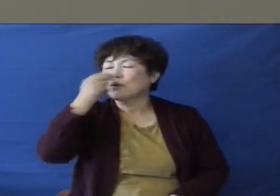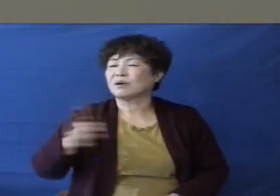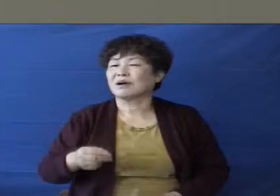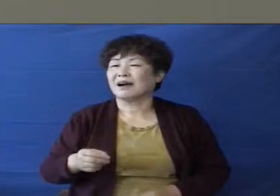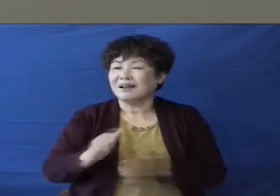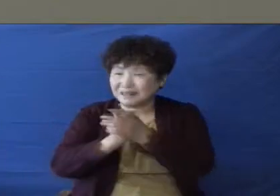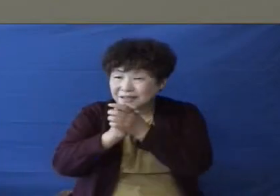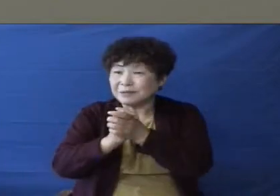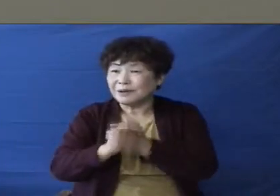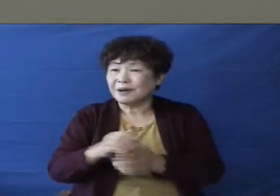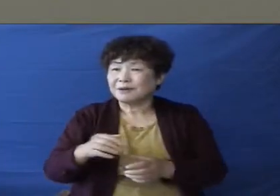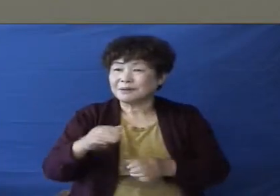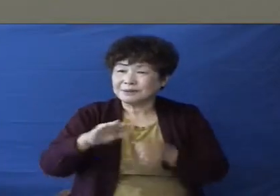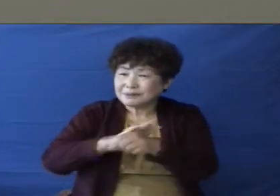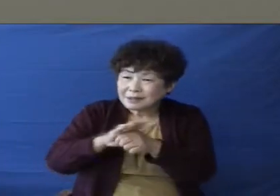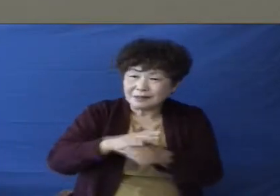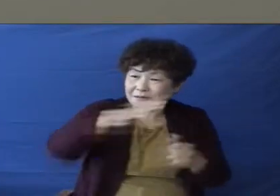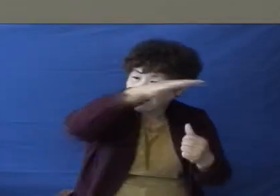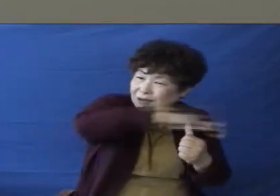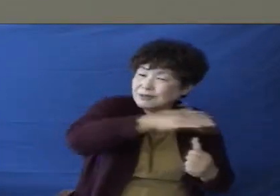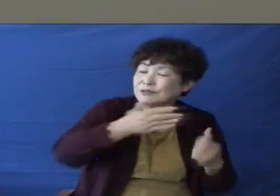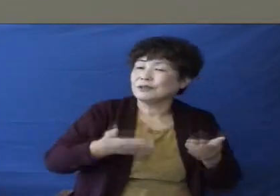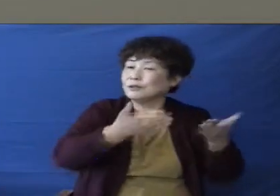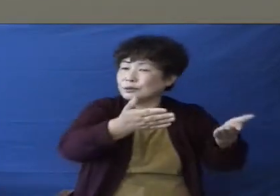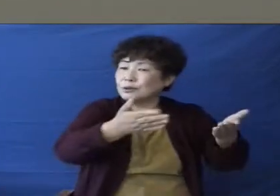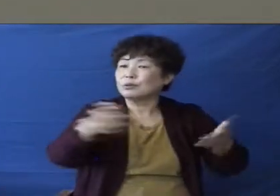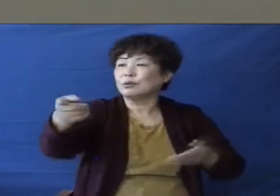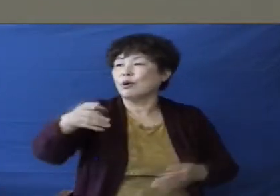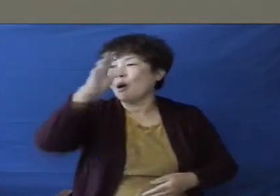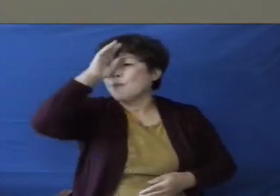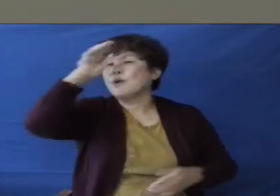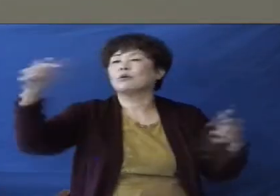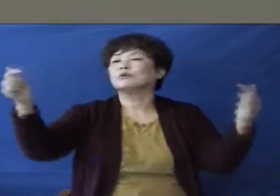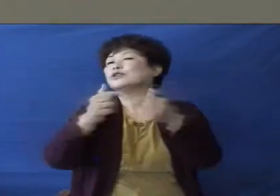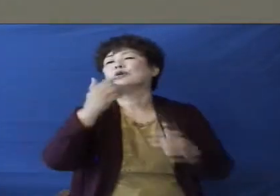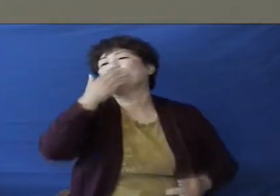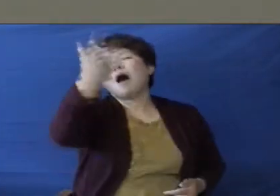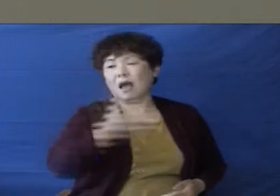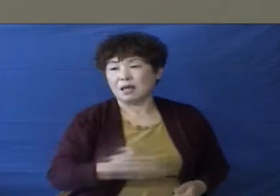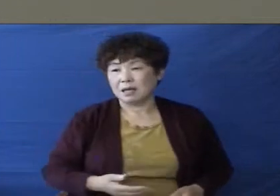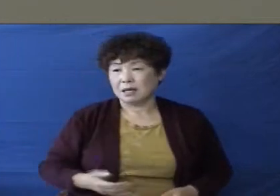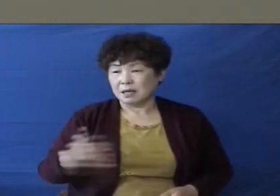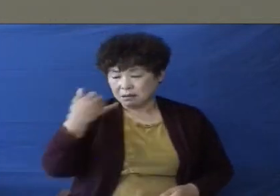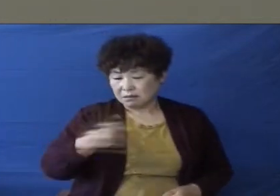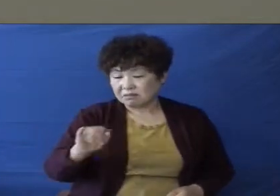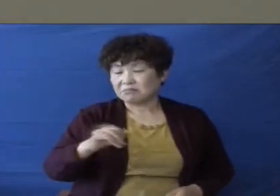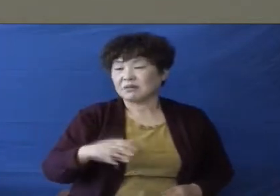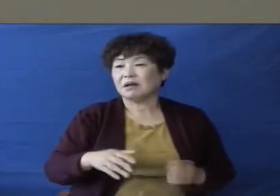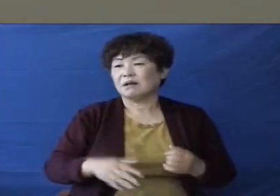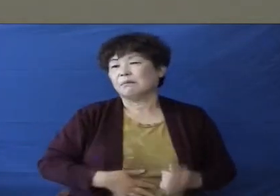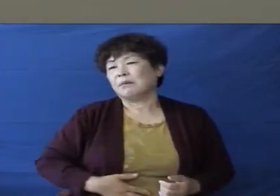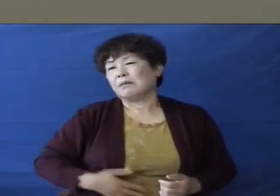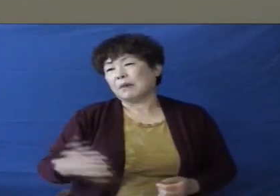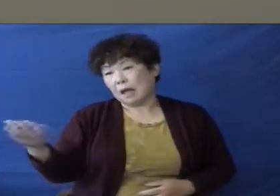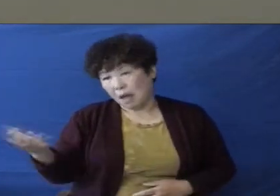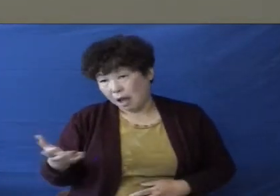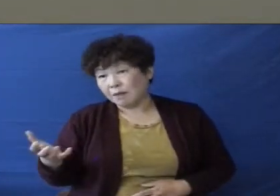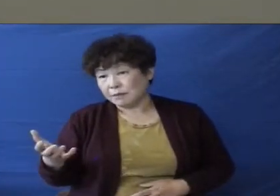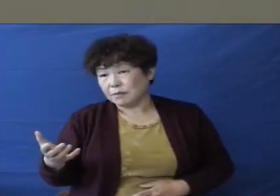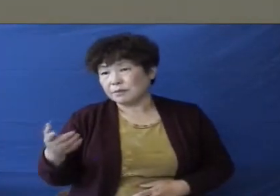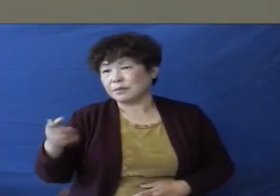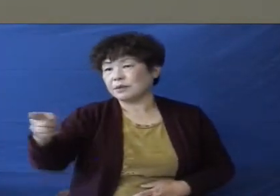그렇게 우리 자신도 쓰임 받아야 될 줄로 믿습니다 하나님 그런데 이게 하나님께서 주실 때도 좀 조심스러운